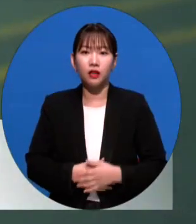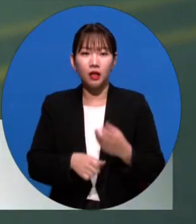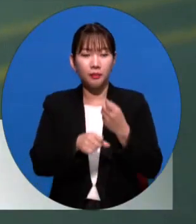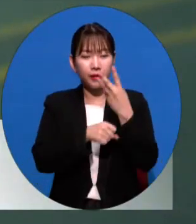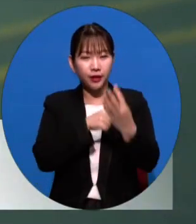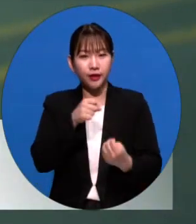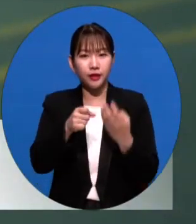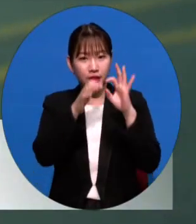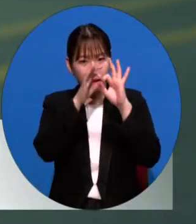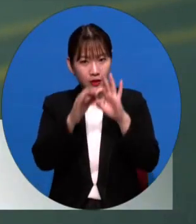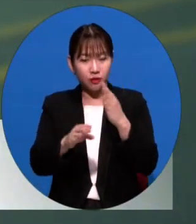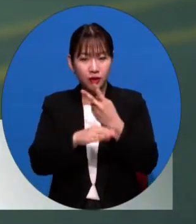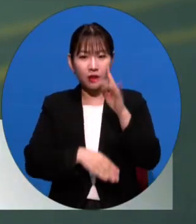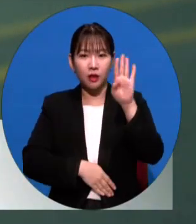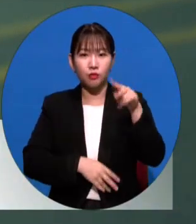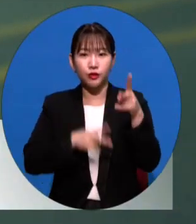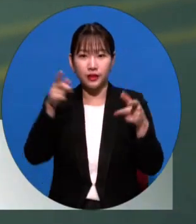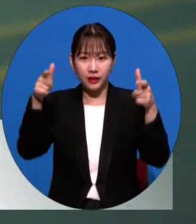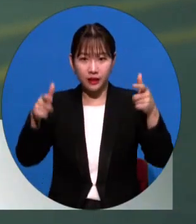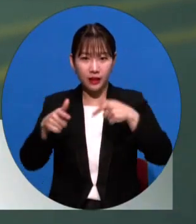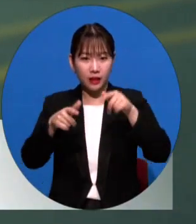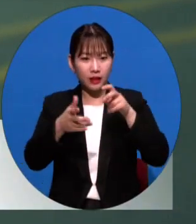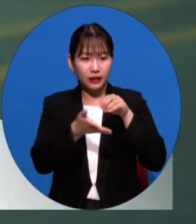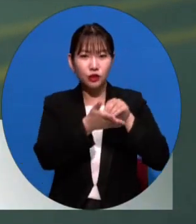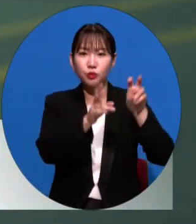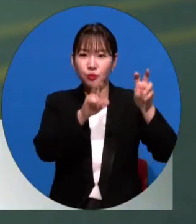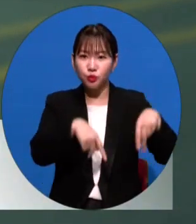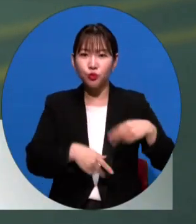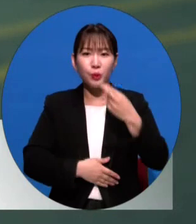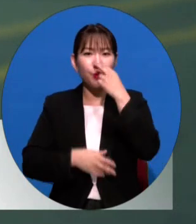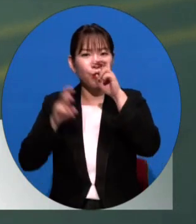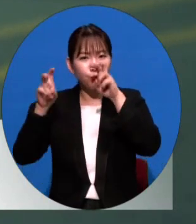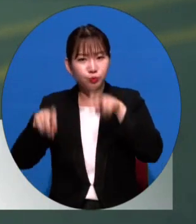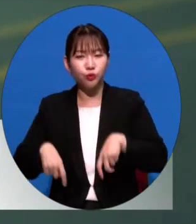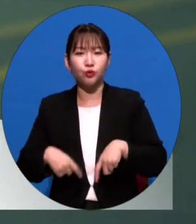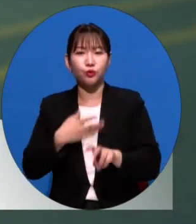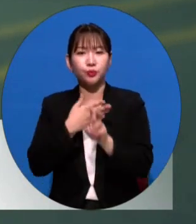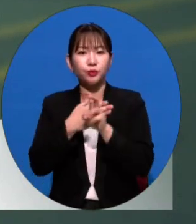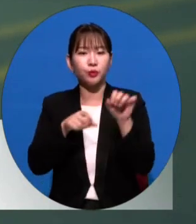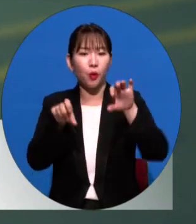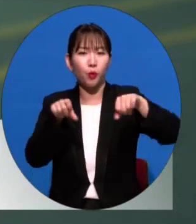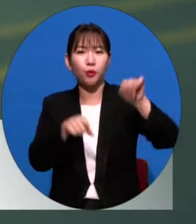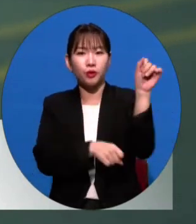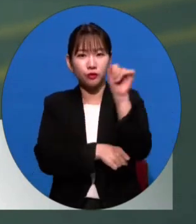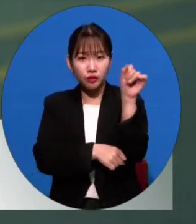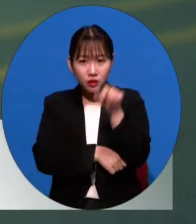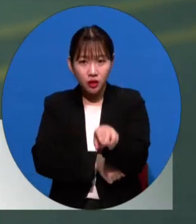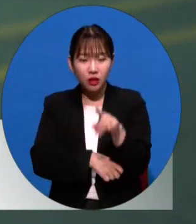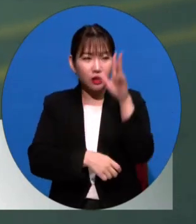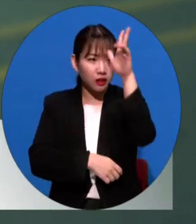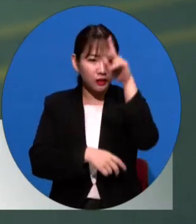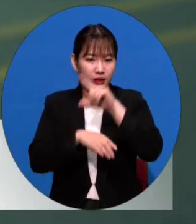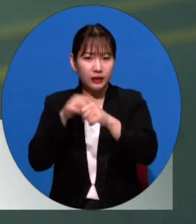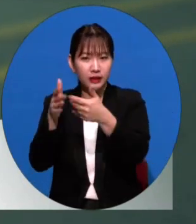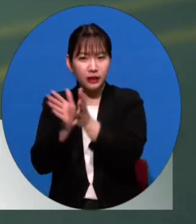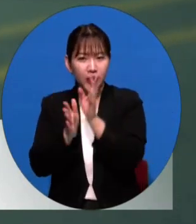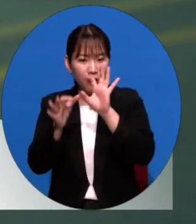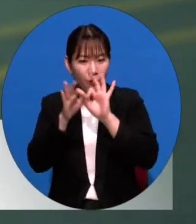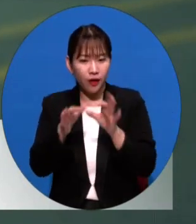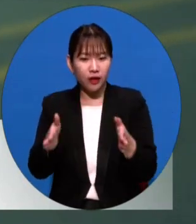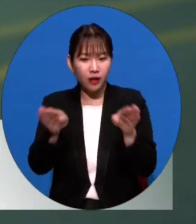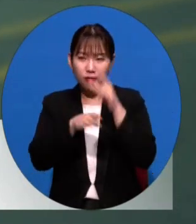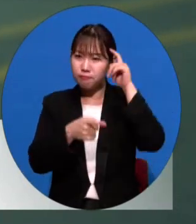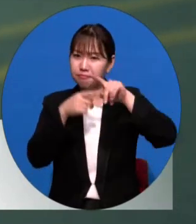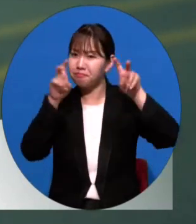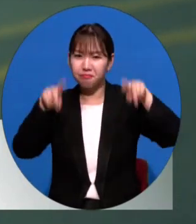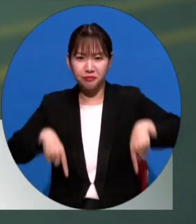수년째 계속되고 있는 대불산단 내 무등록, 무보험, 불법 오토바이 운행은 경찰과 지자체 등 관계기관들의 무관심